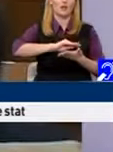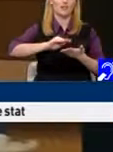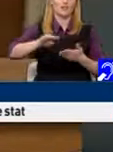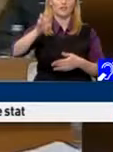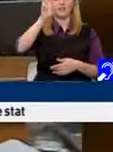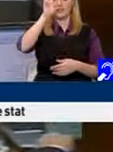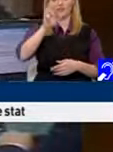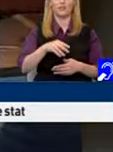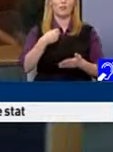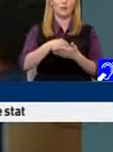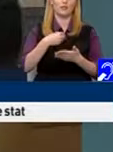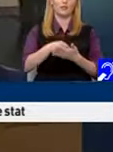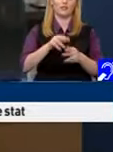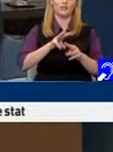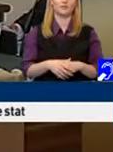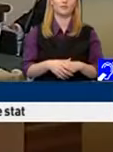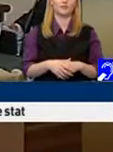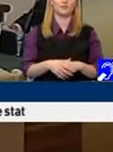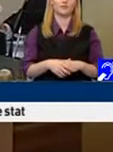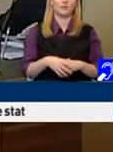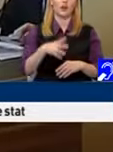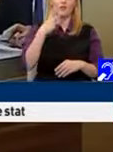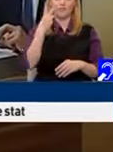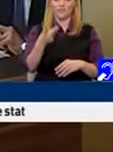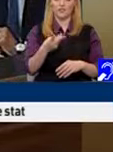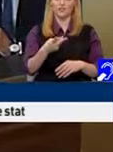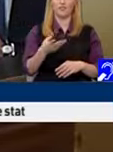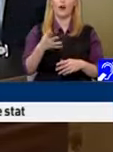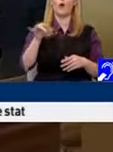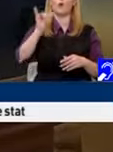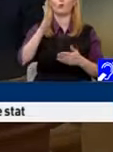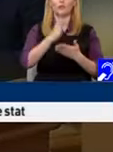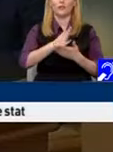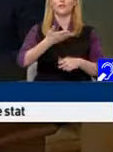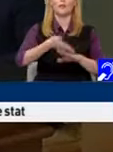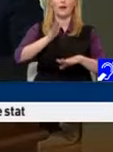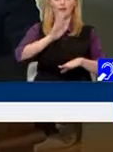la Ministerul de Finanțe. După cum vedeți, acolo unde este mai greu,